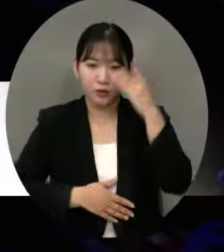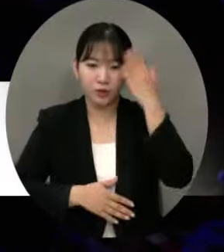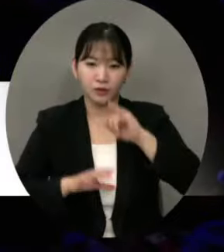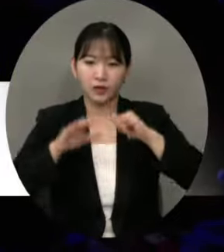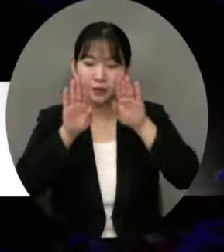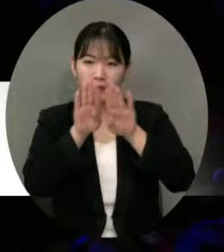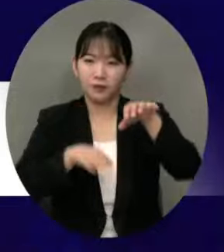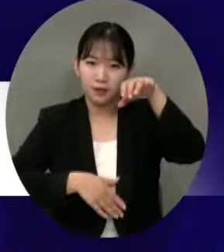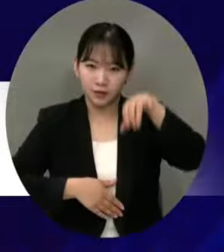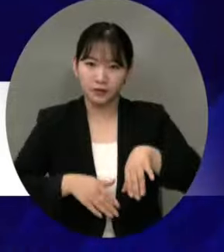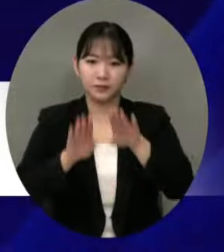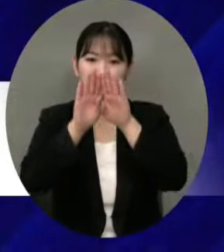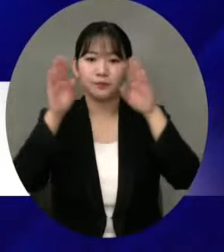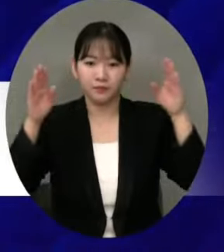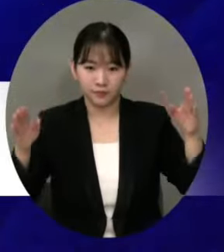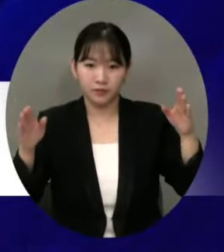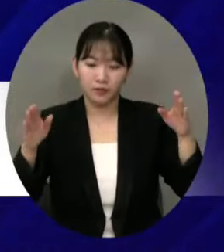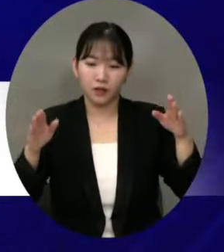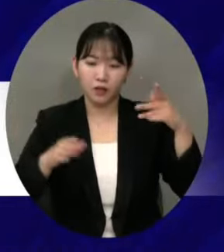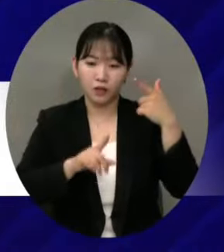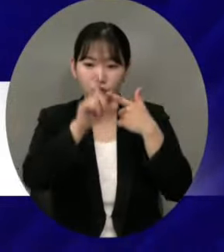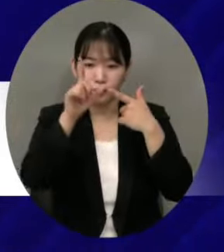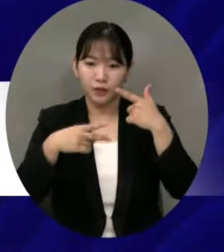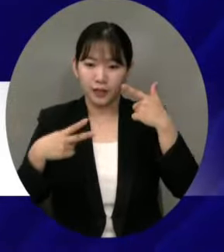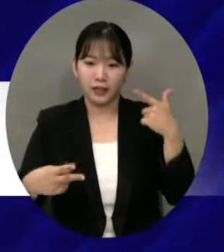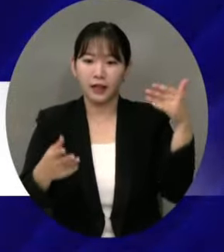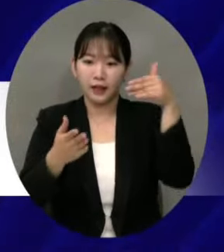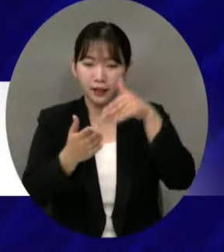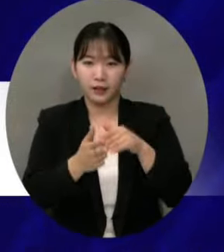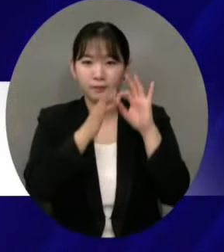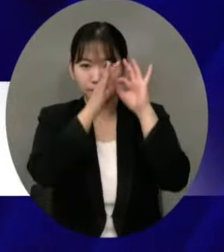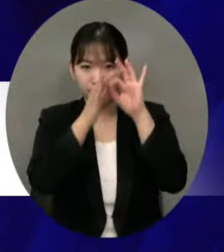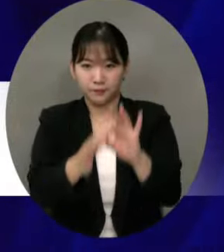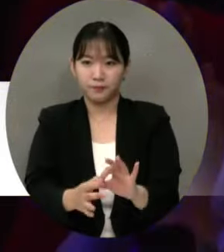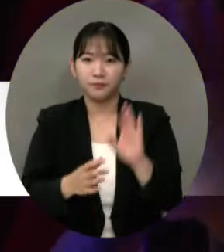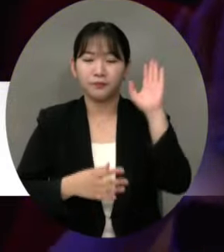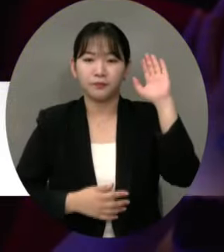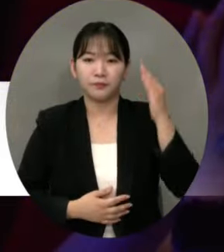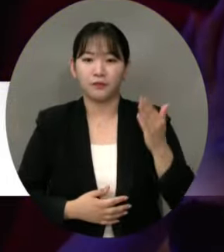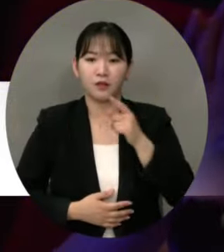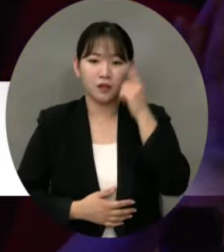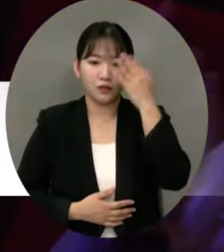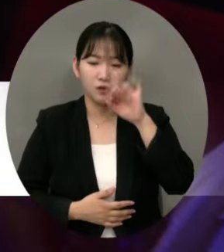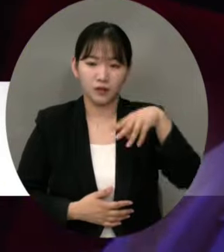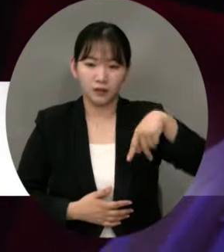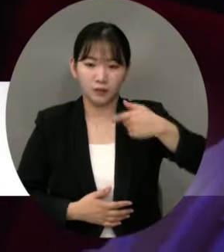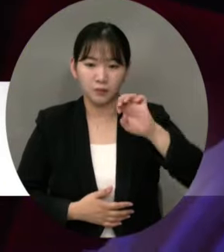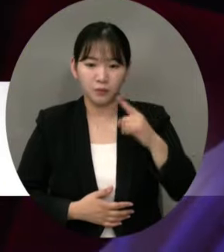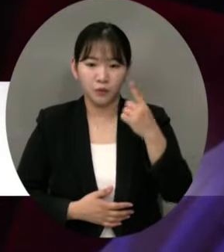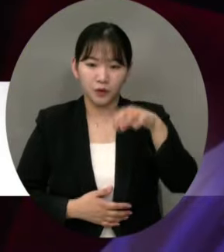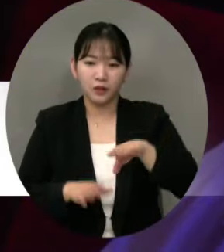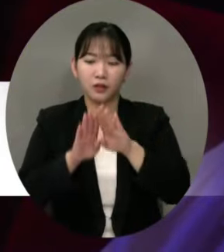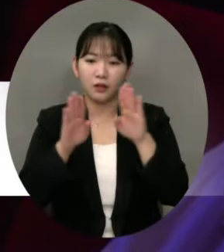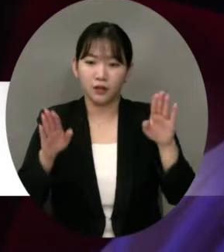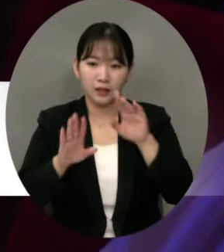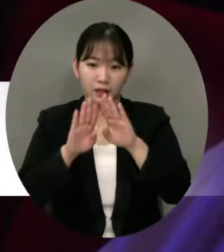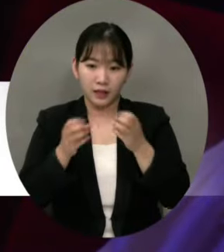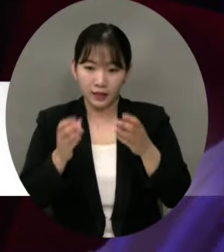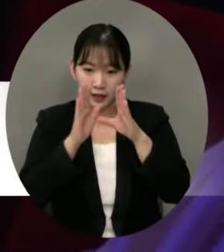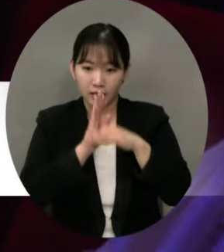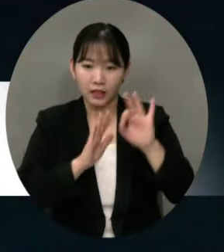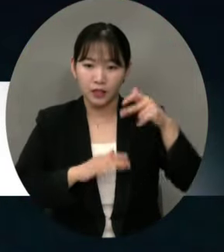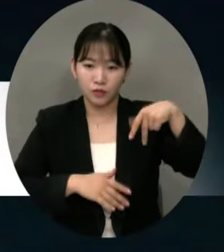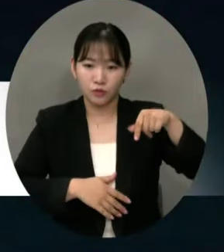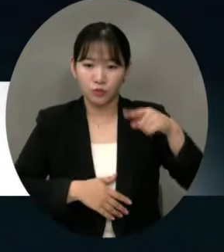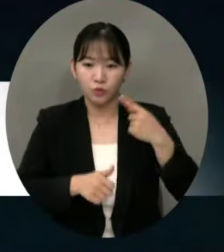세계 박람회장에서 개막해 오는 6월 2일까지 이어집니다. 여수 엑스포홀에서 열린 개막식에는 이주호